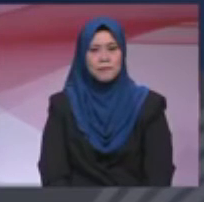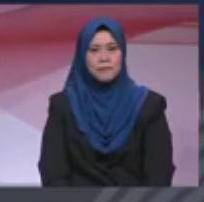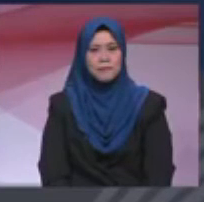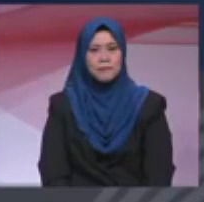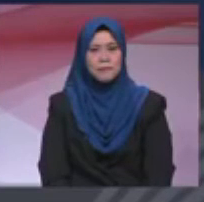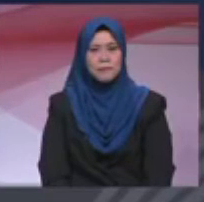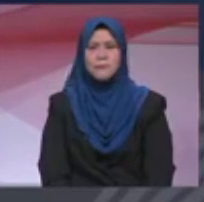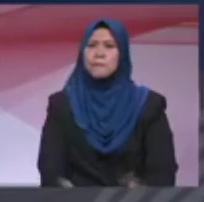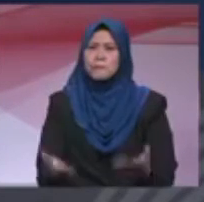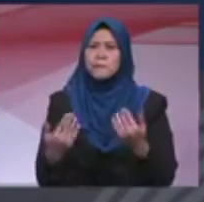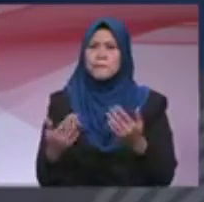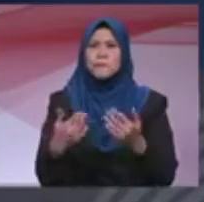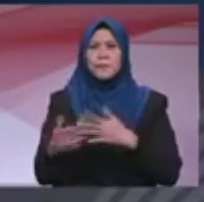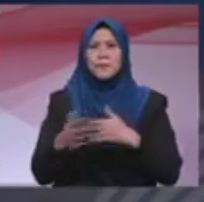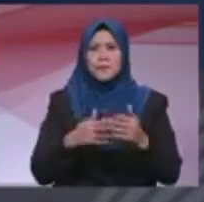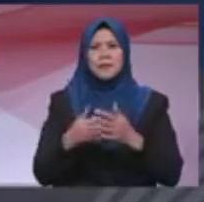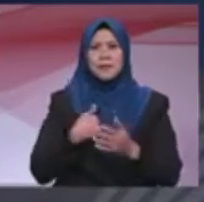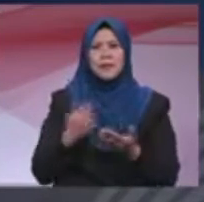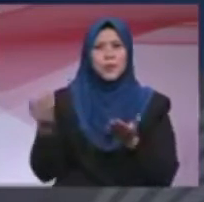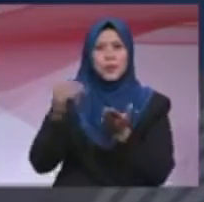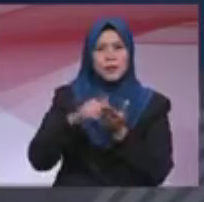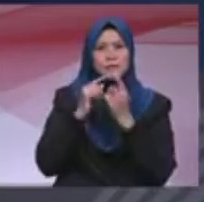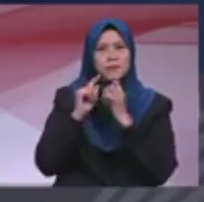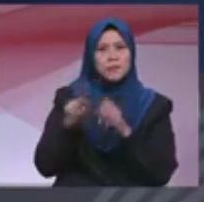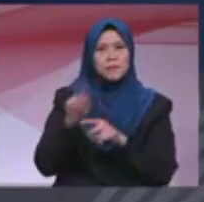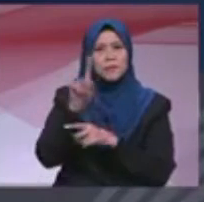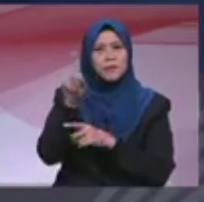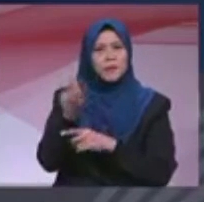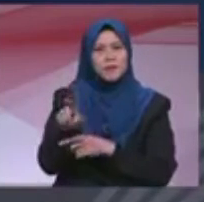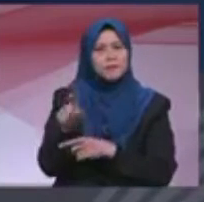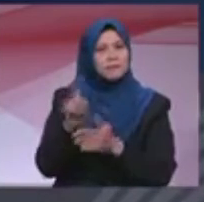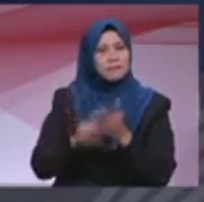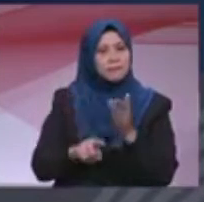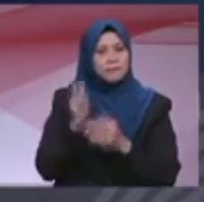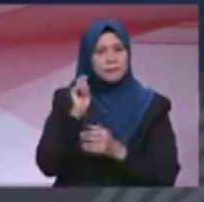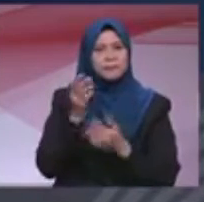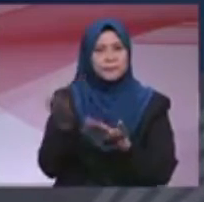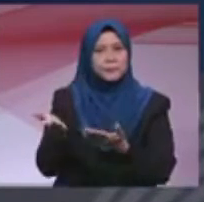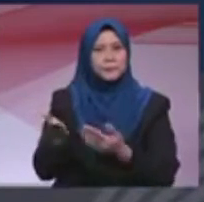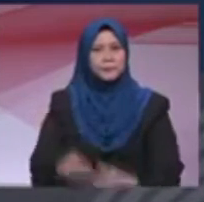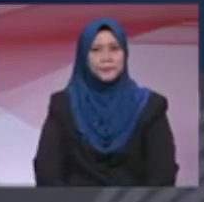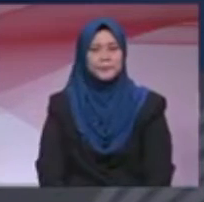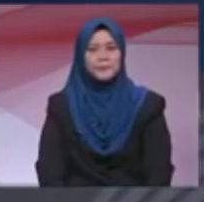Okey, teruskan, saya repeat. Saya jawab balik soalan. Saya repeat soalan tersebut. Okey, silakan.